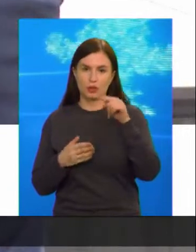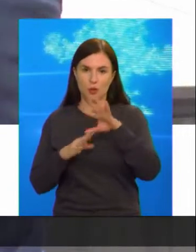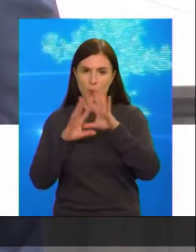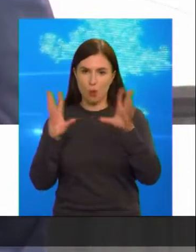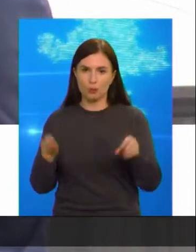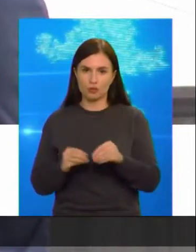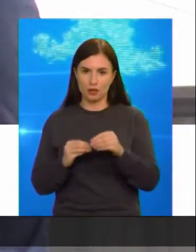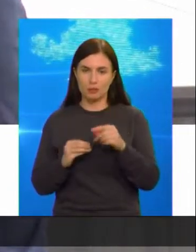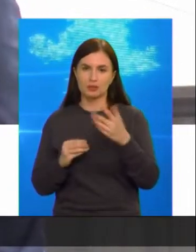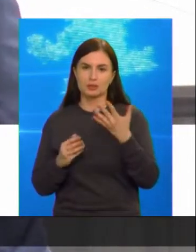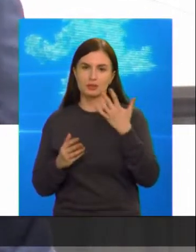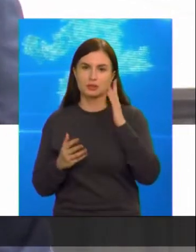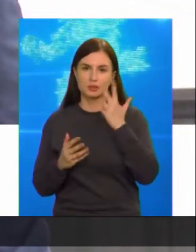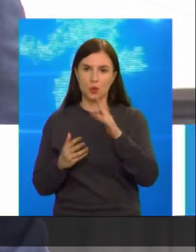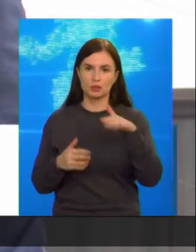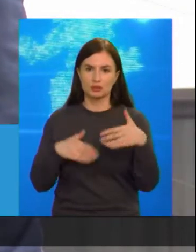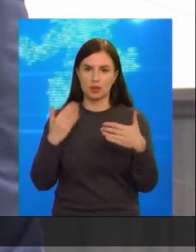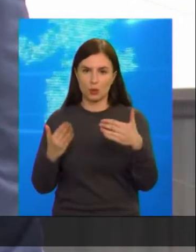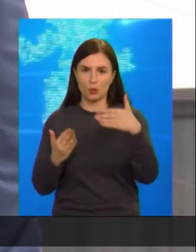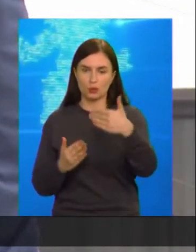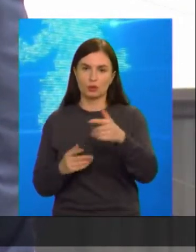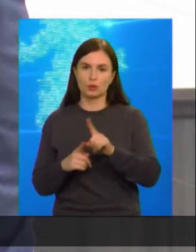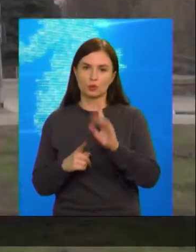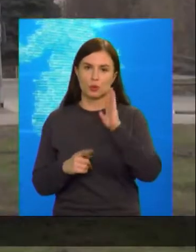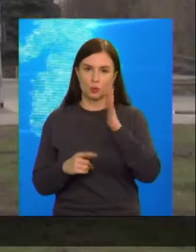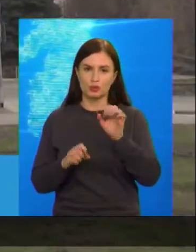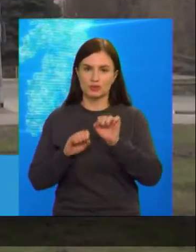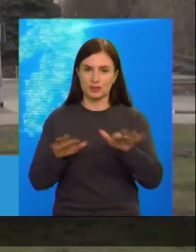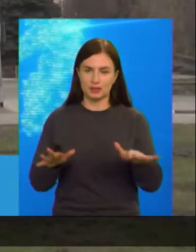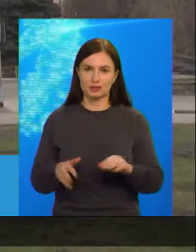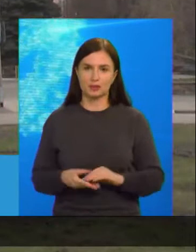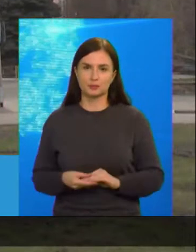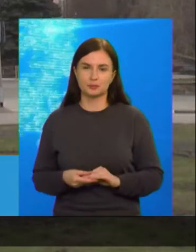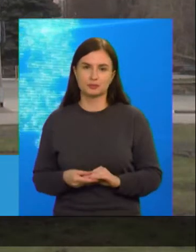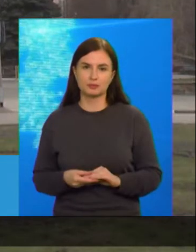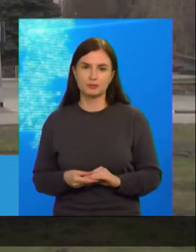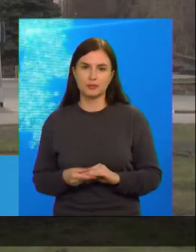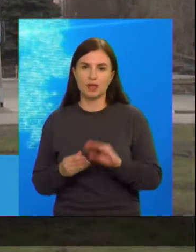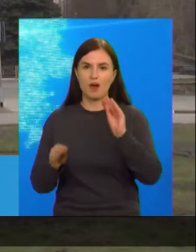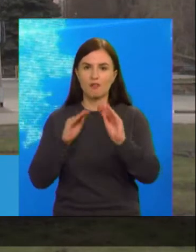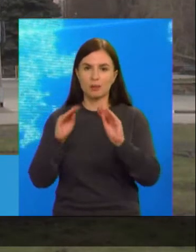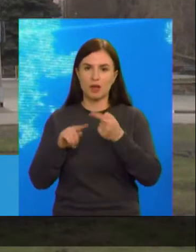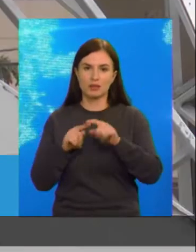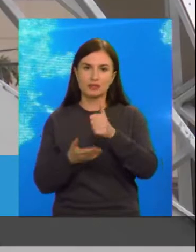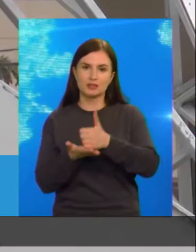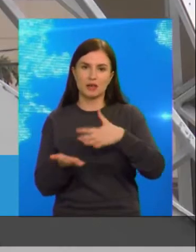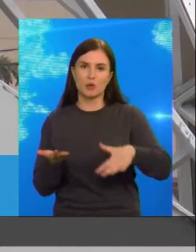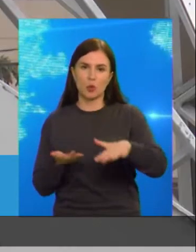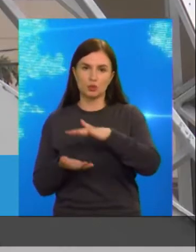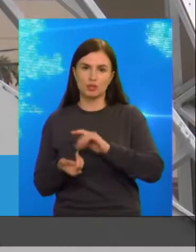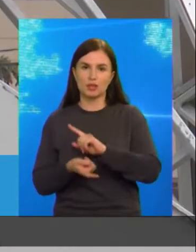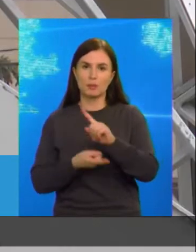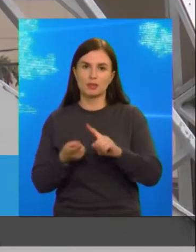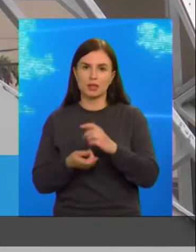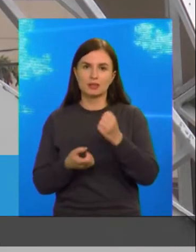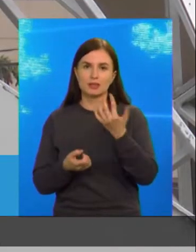композиция, с 3 сторон тоже будет, значит, светиться. Оформление этого центрального участка меняется